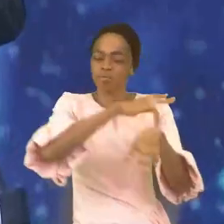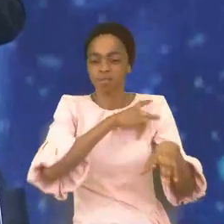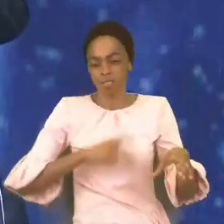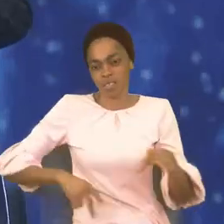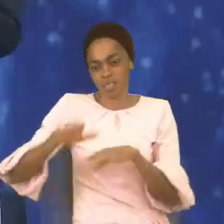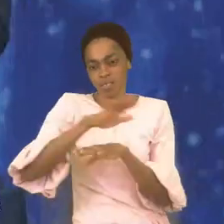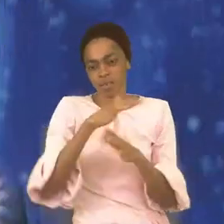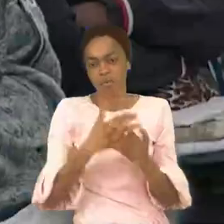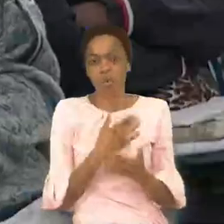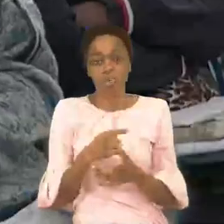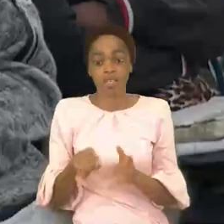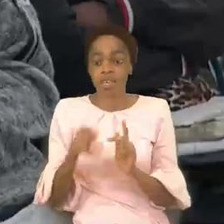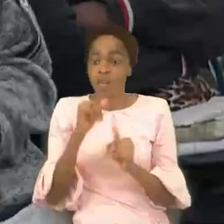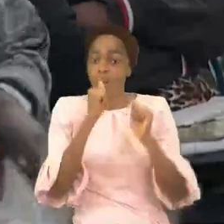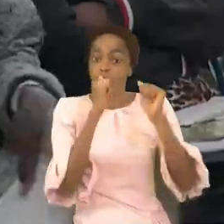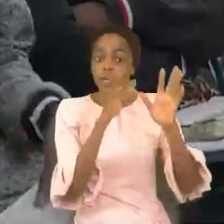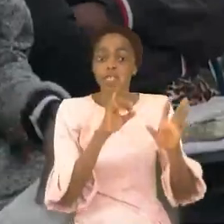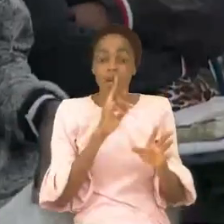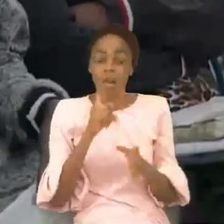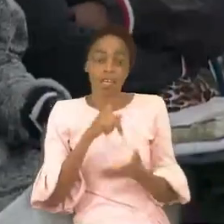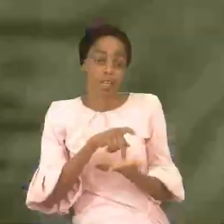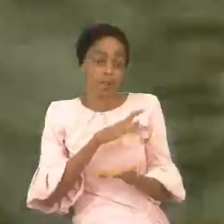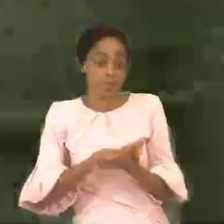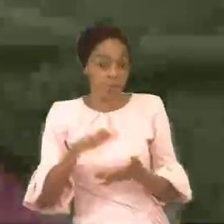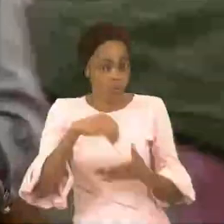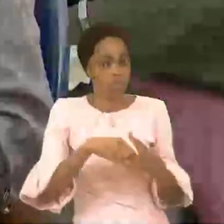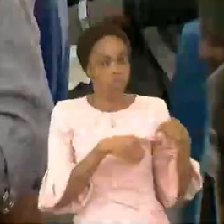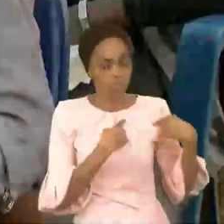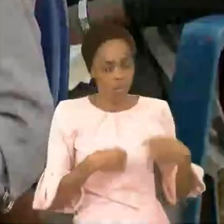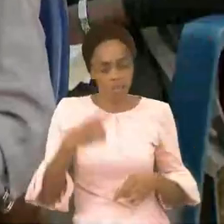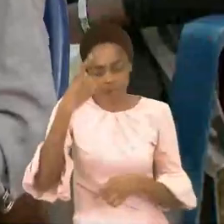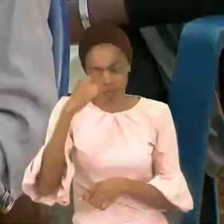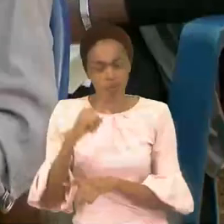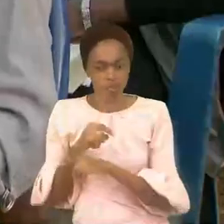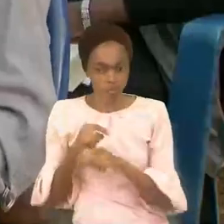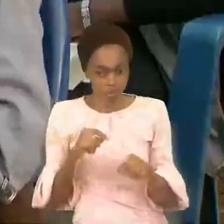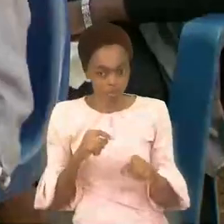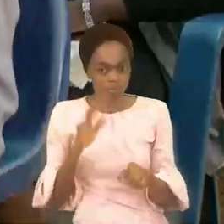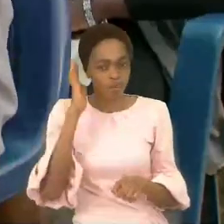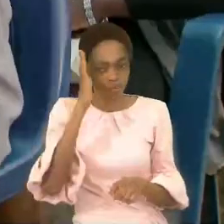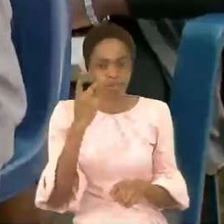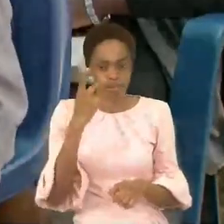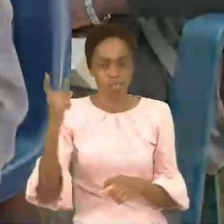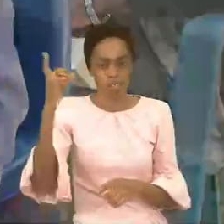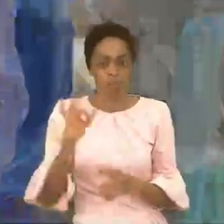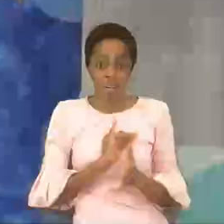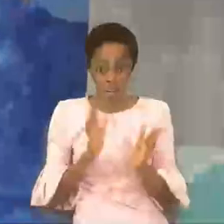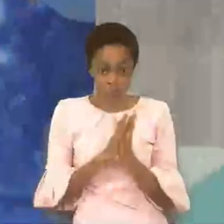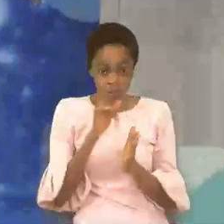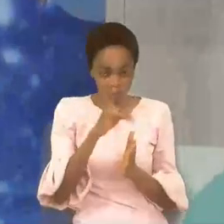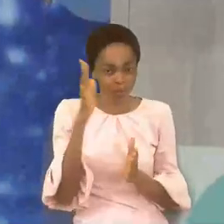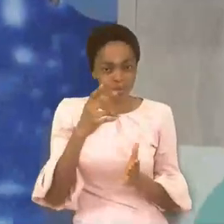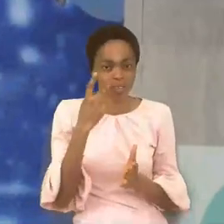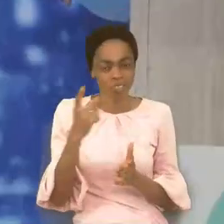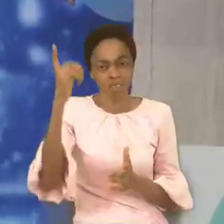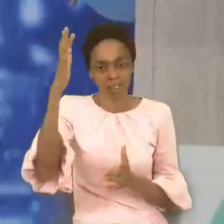éternel. Heureux ceux qui ont le cœur pur, car ils verront Dieu. Je prie que tu vois Dieu.